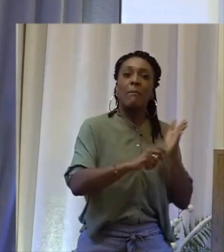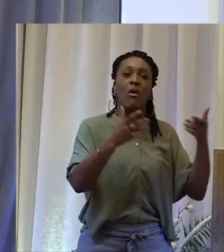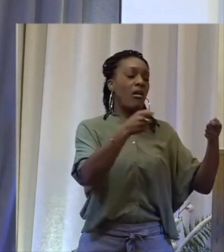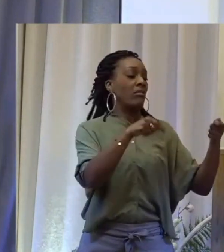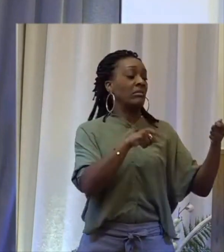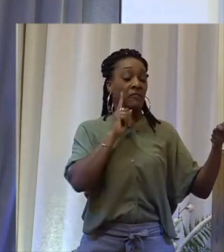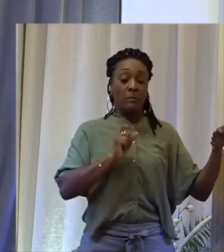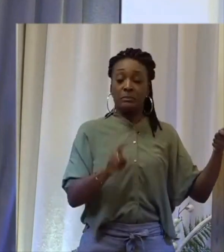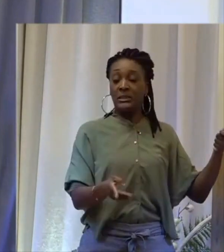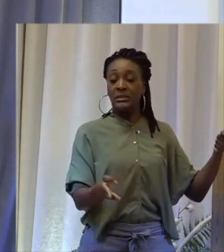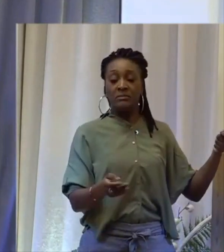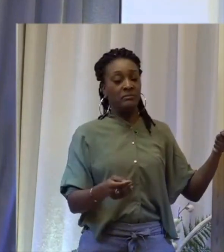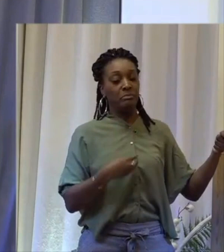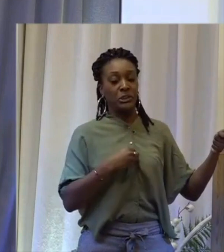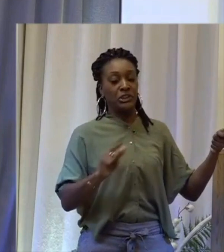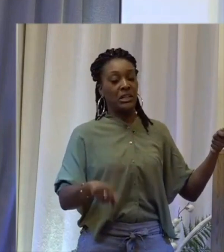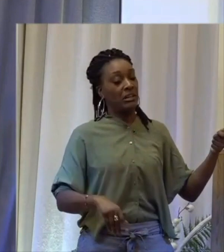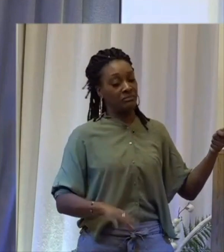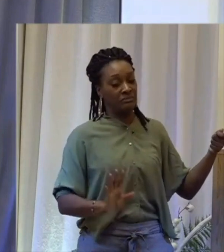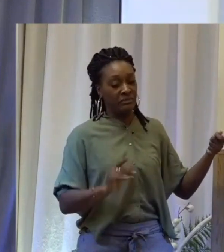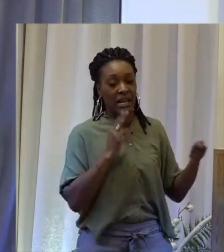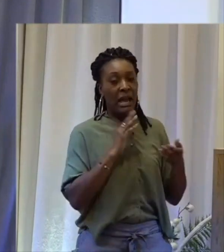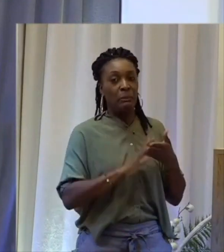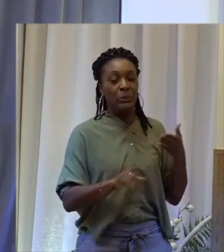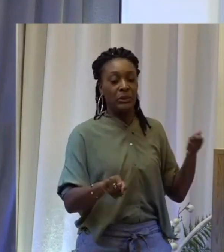femme, il y a sûrement un péché, elle est impure.